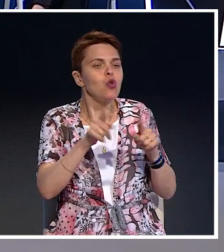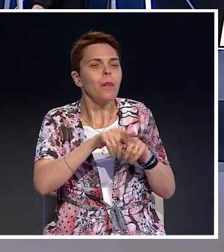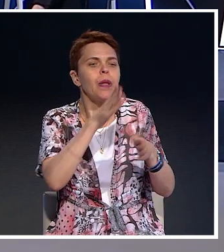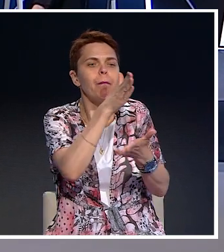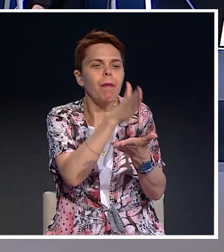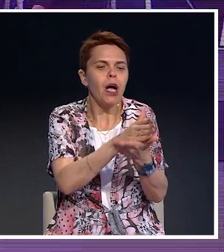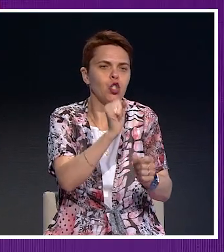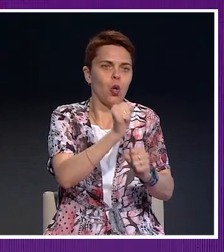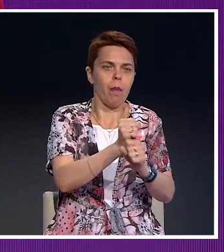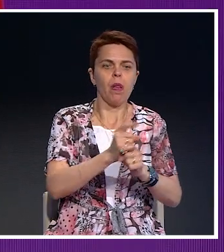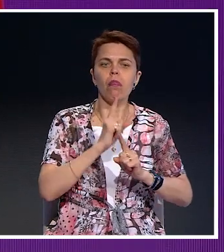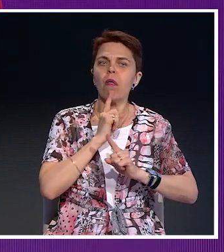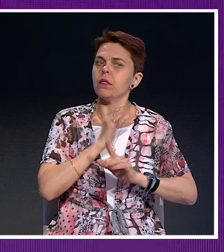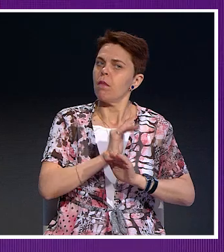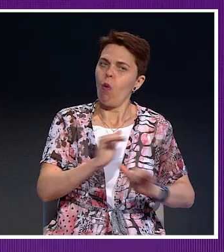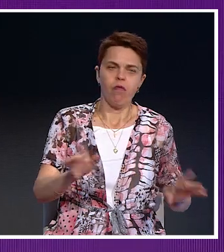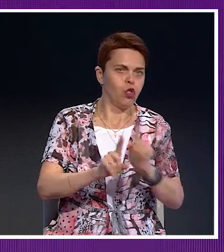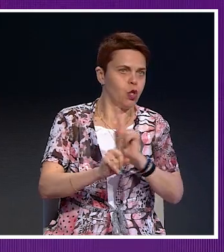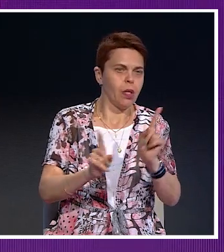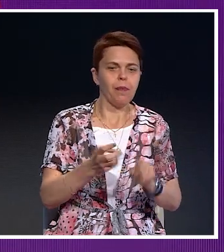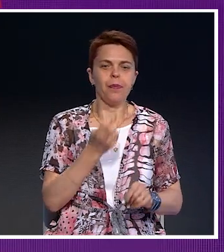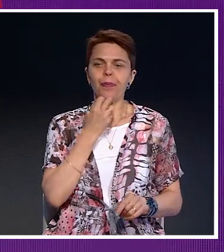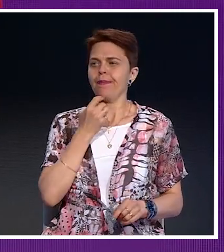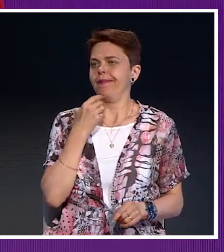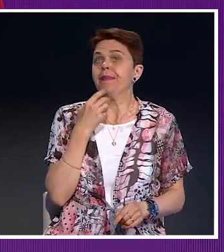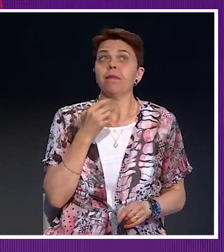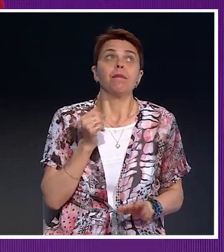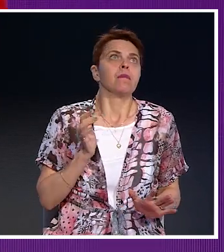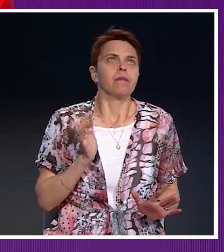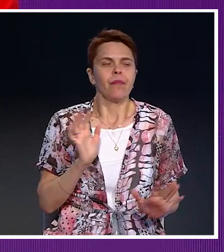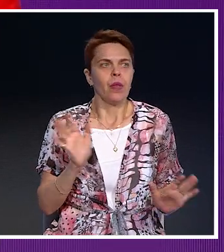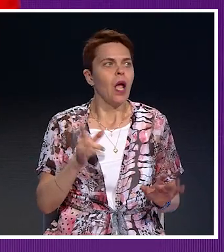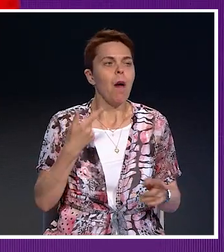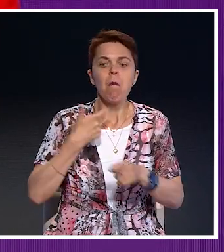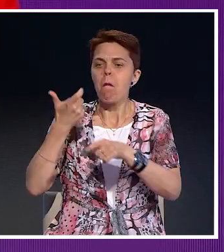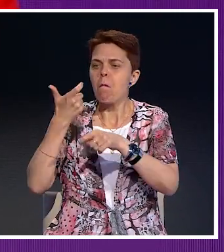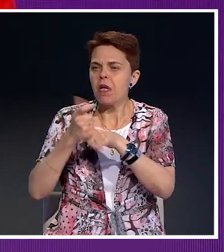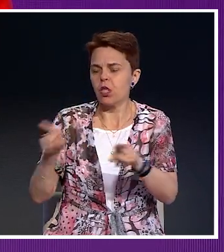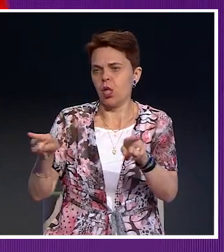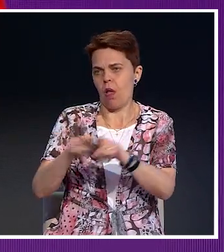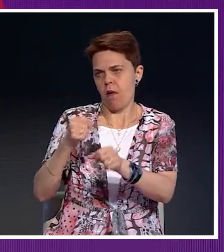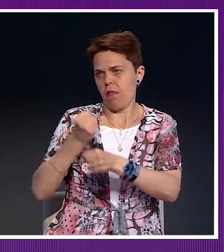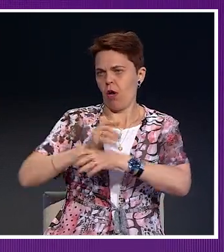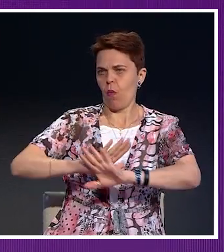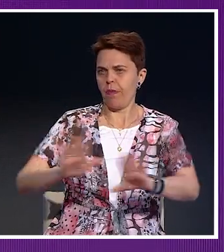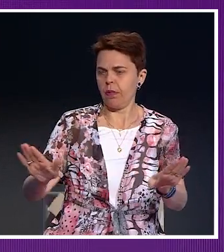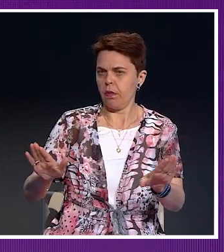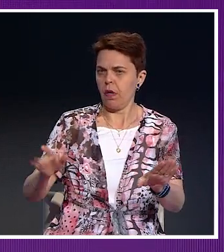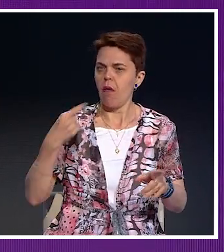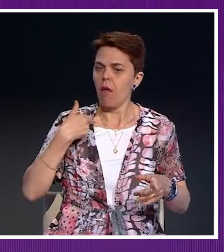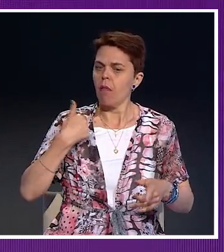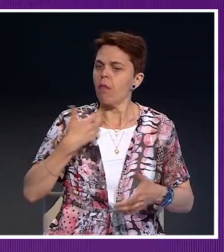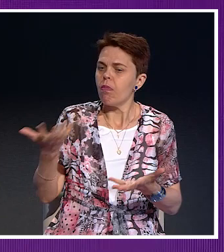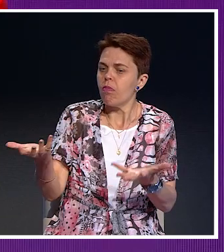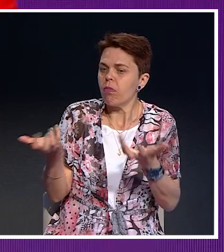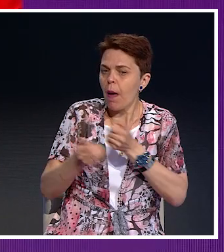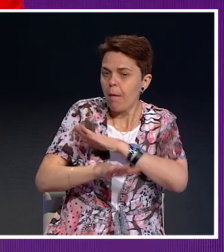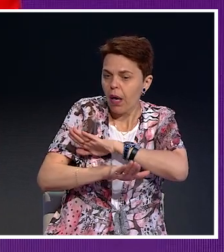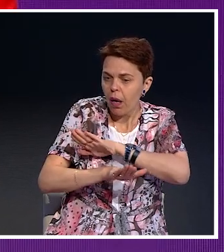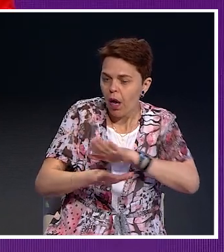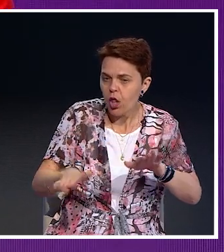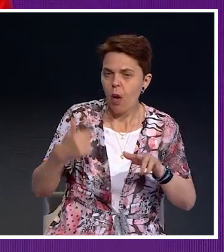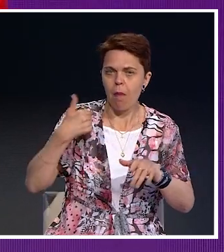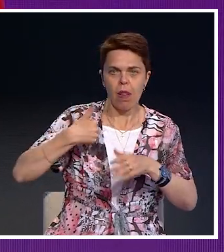робити, треба не змовчати, не посміхнутися, а сказати: «Я попрошу вас так більше не робити. Це неприйнятно, ми не